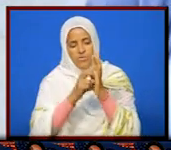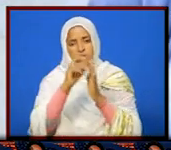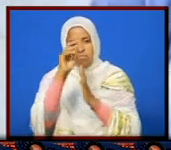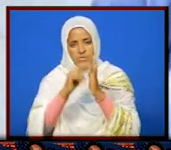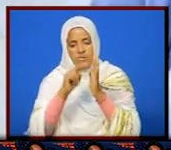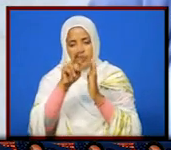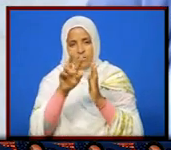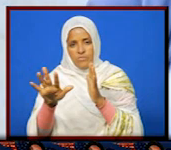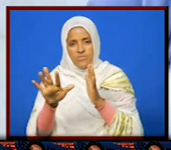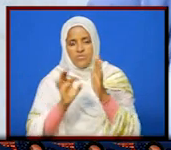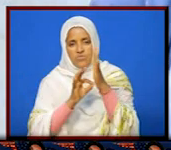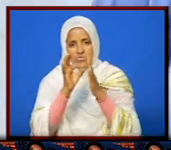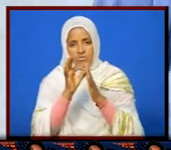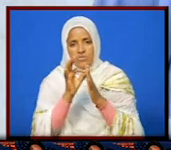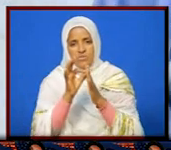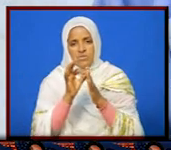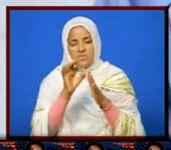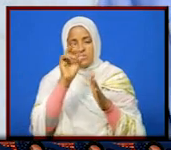ማቴዎስ ወንጌል ምዕራፍ 25 ከቁጥር